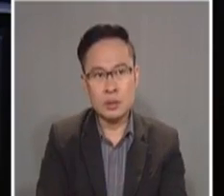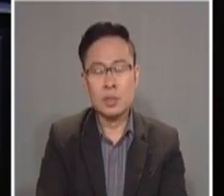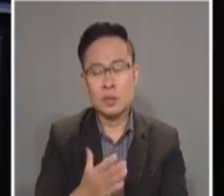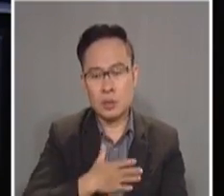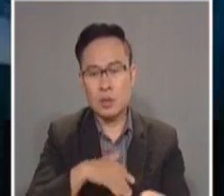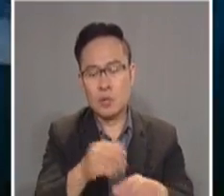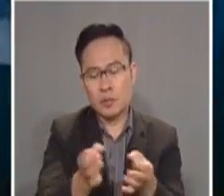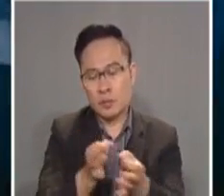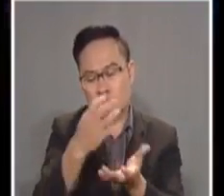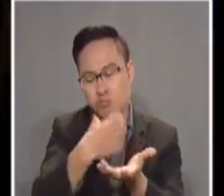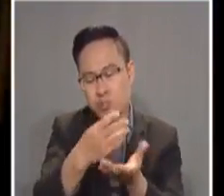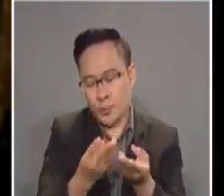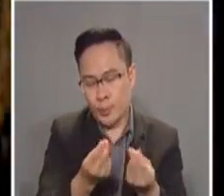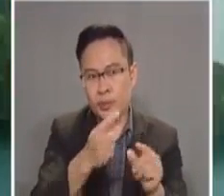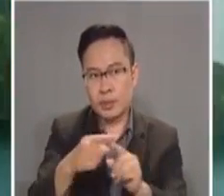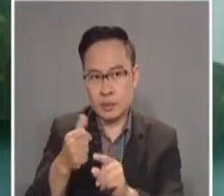จะ adjust นะครับ